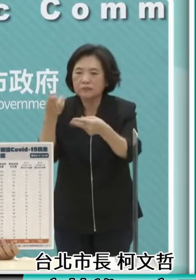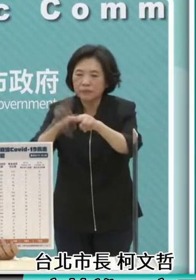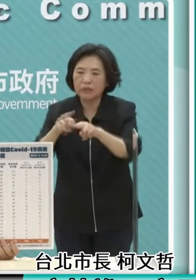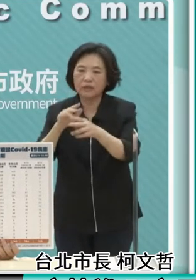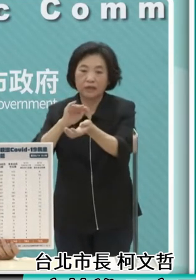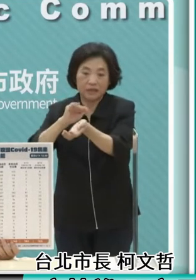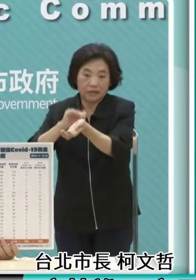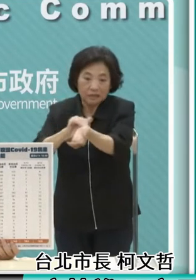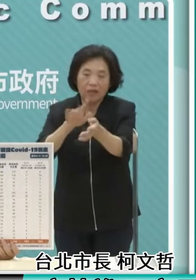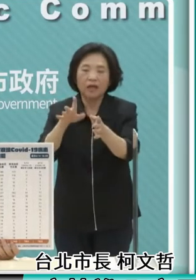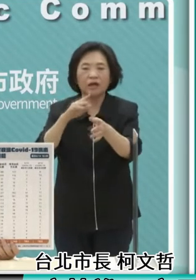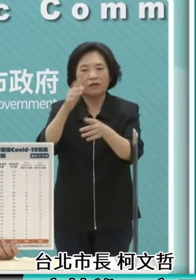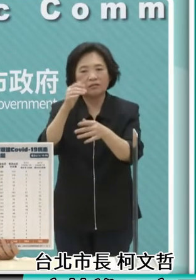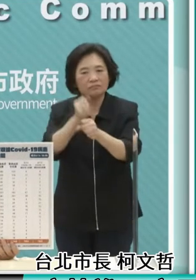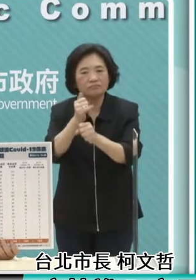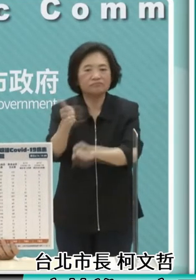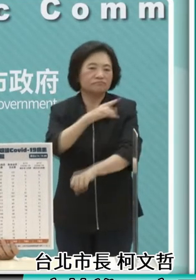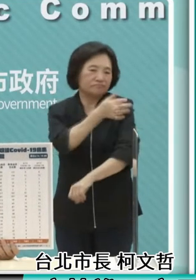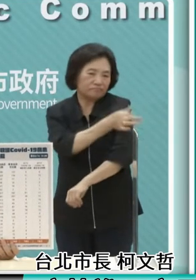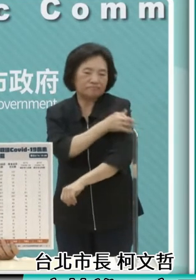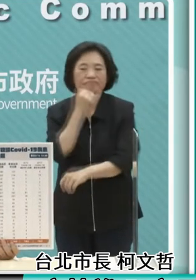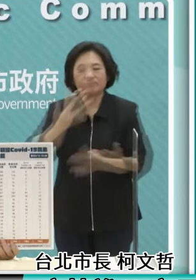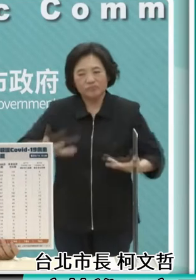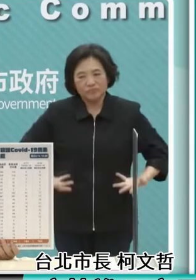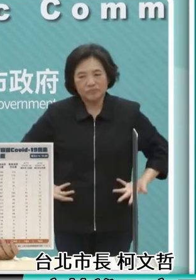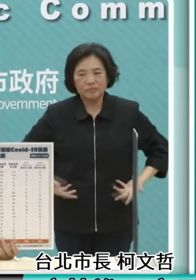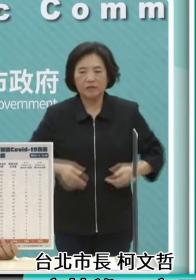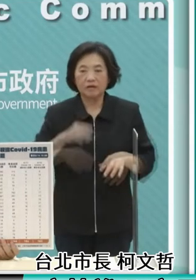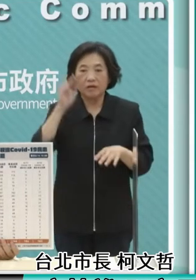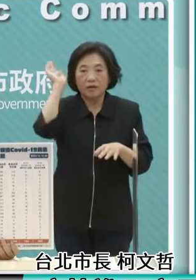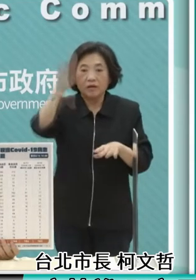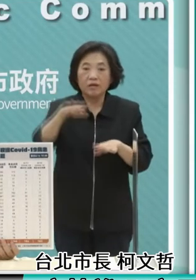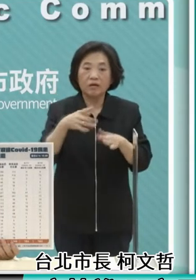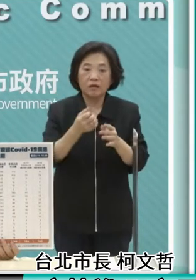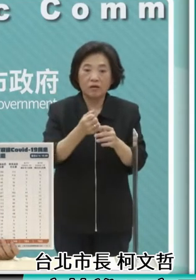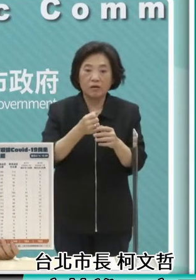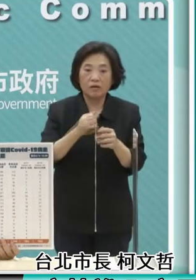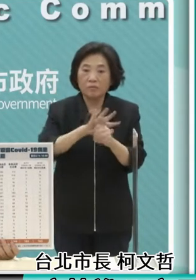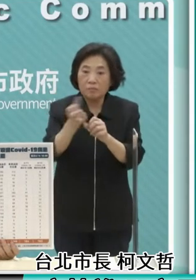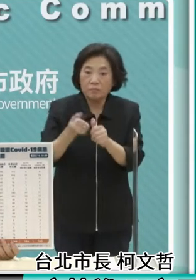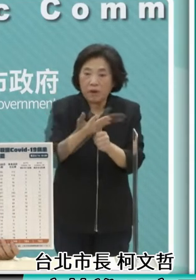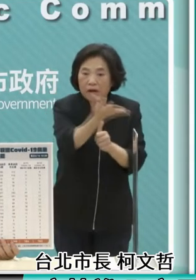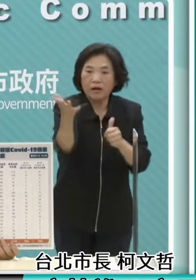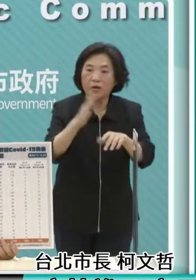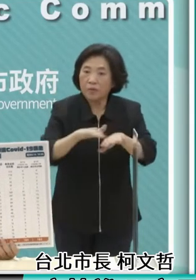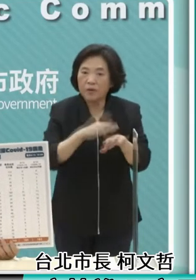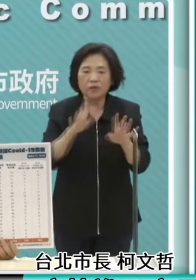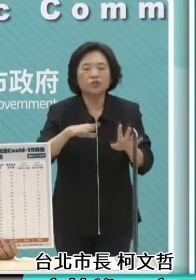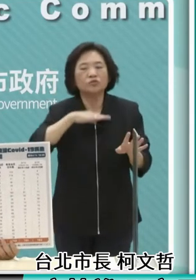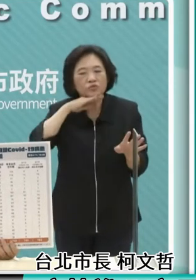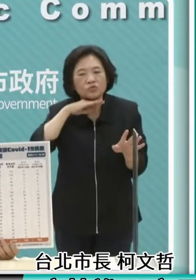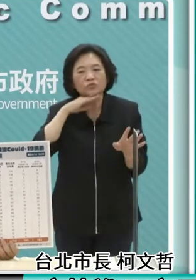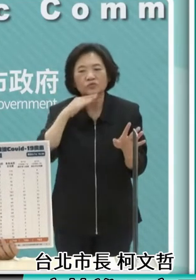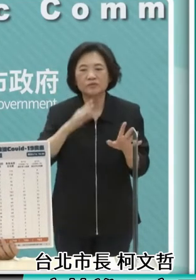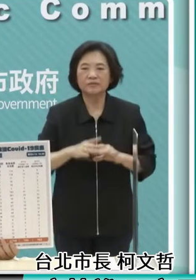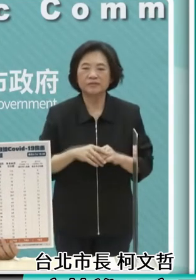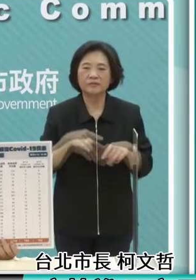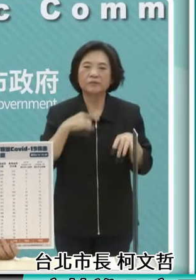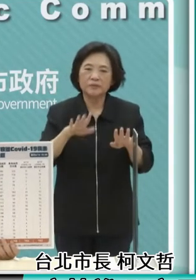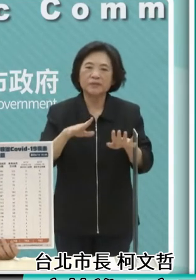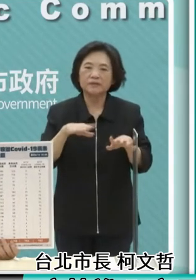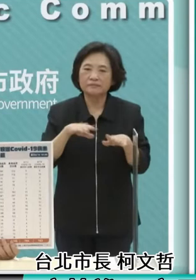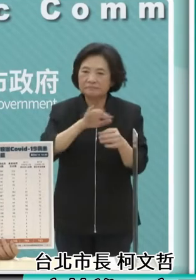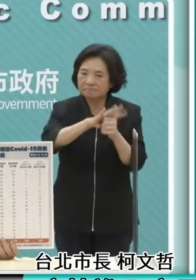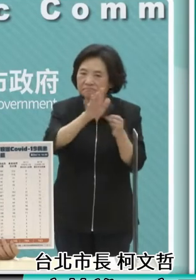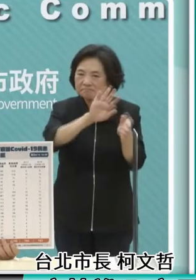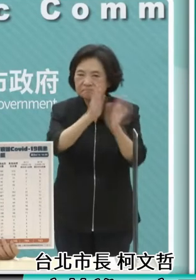员可以休息一下。那至于说以后疫情会不会缓扑啊什么，太难预测了、啊、所以是这样，我们就按照整个疫